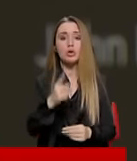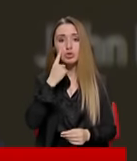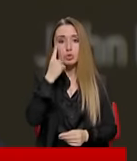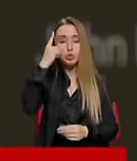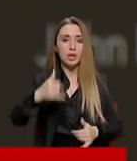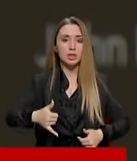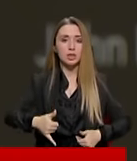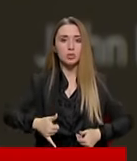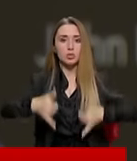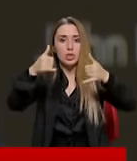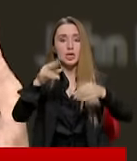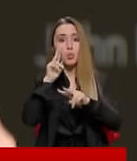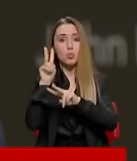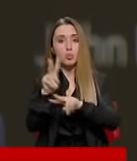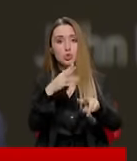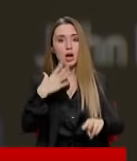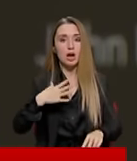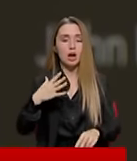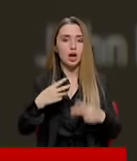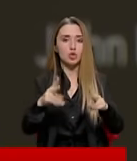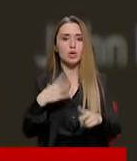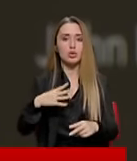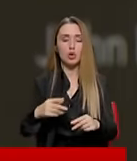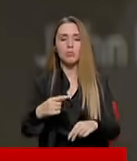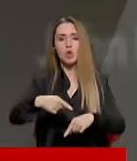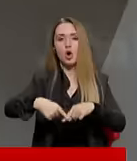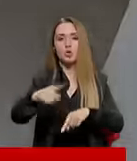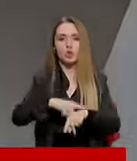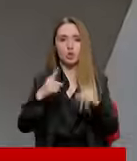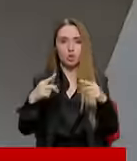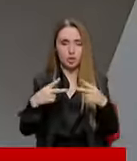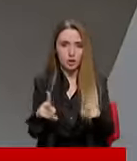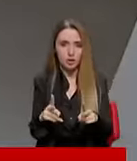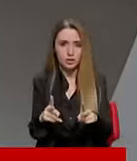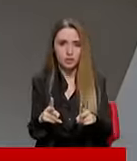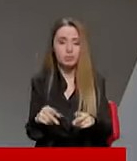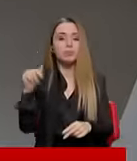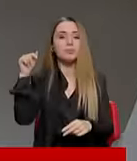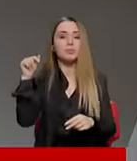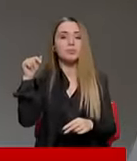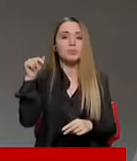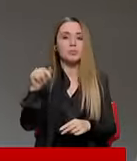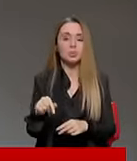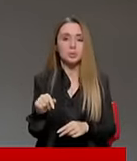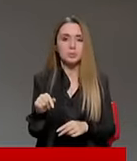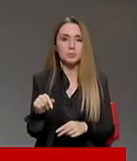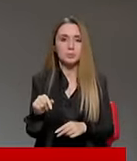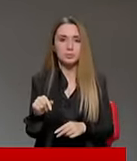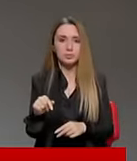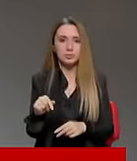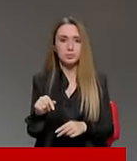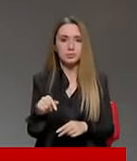cumhuriyet Müzesi açacaktı onu gene Önümüzdeki dönem açacağız Dolayısıyla bunu Eee